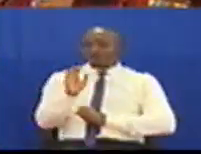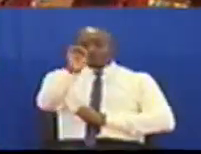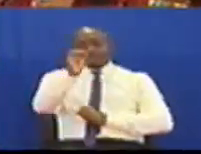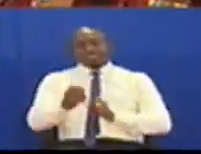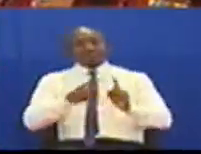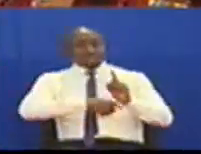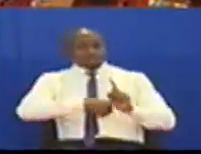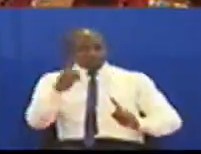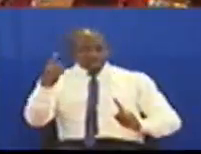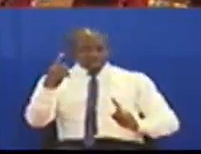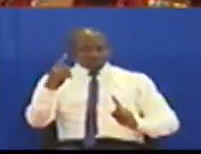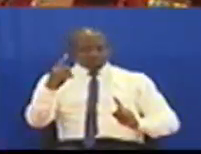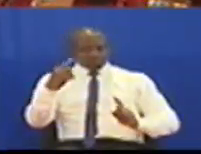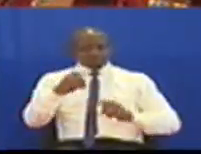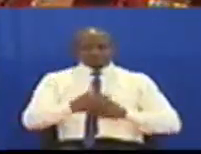100%.